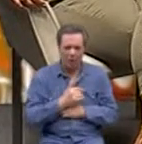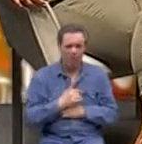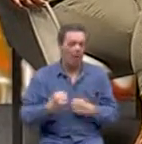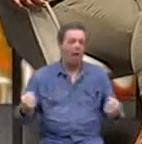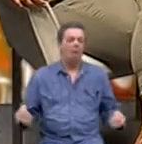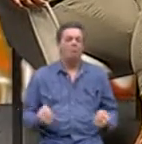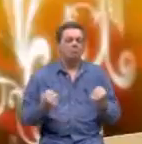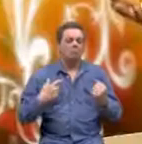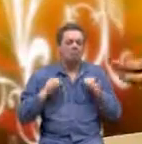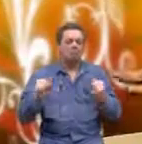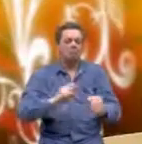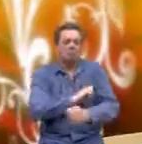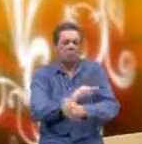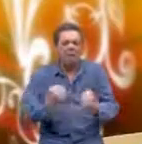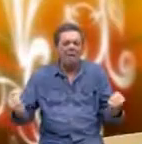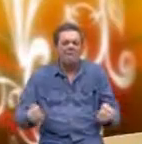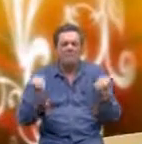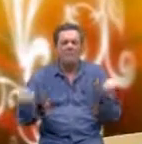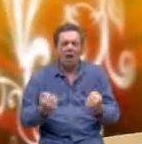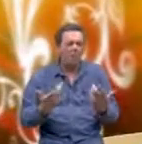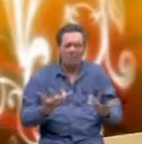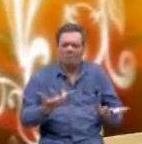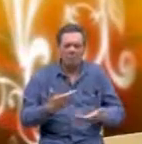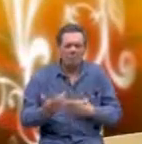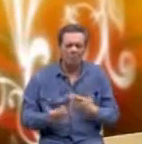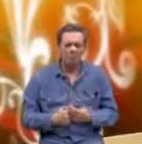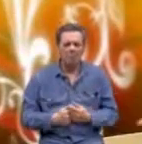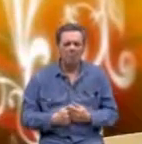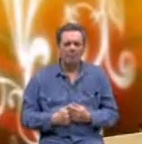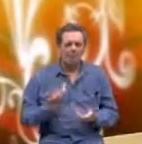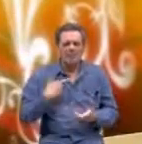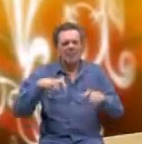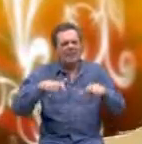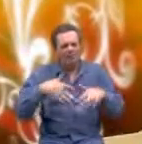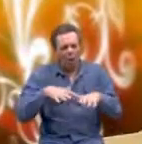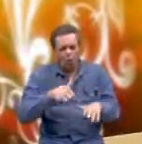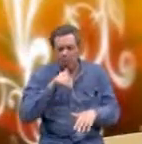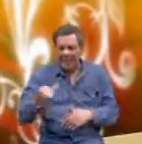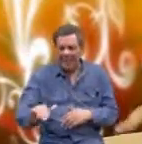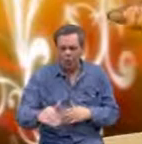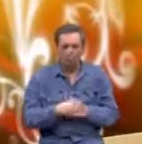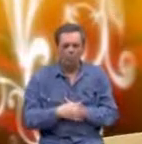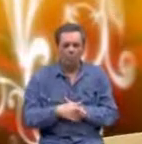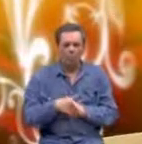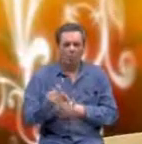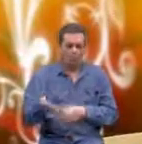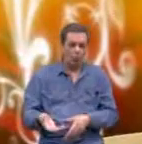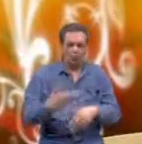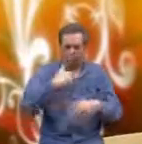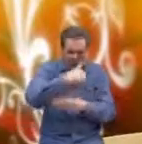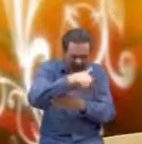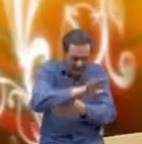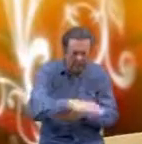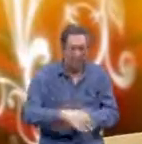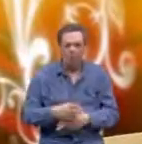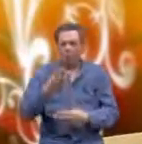vježbanje, jer je krasan park dječji ima, ovo onamo tamo, za starije osobe i za djecu. Oni su ih izveli, jel tako,